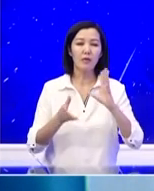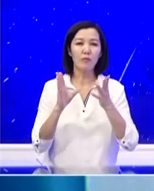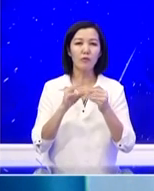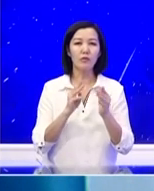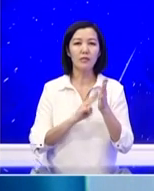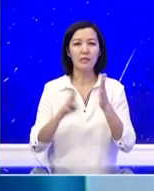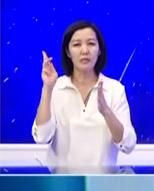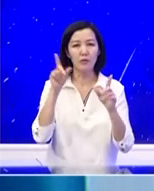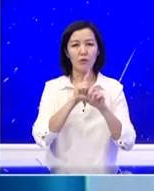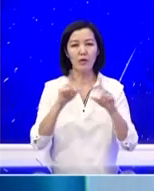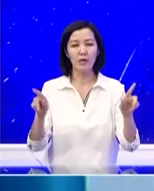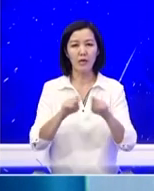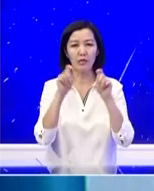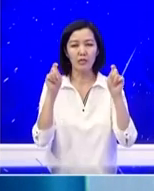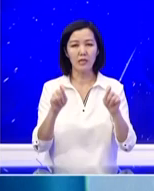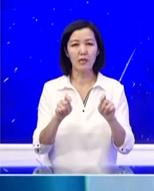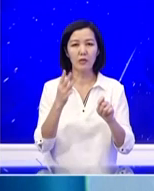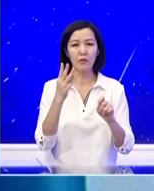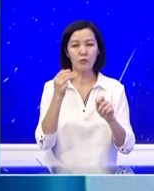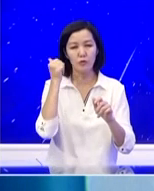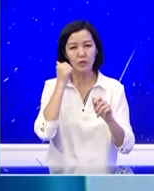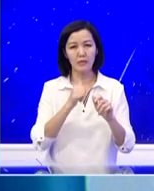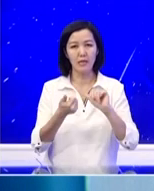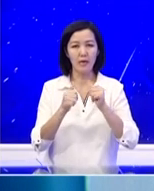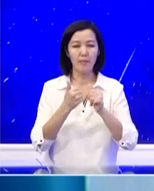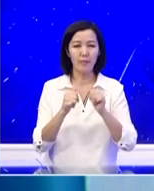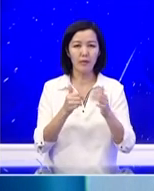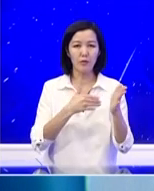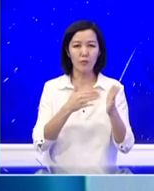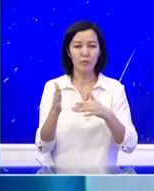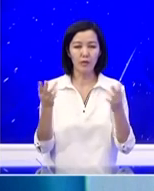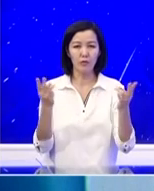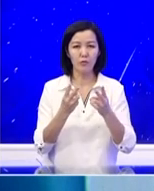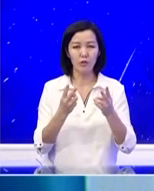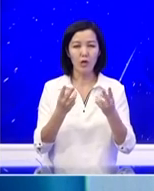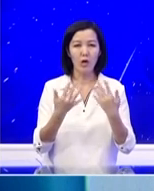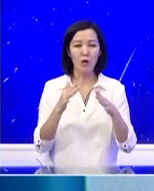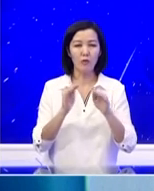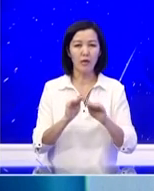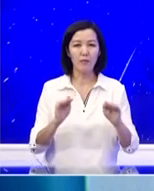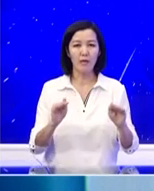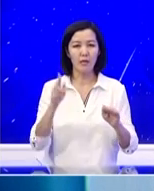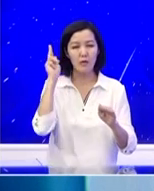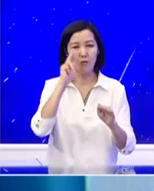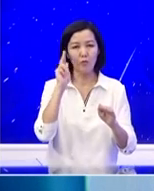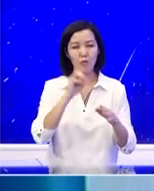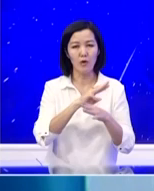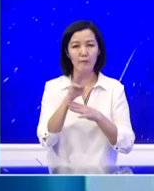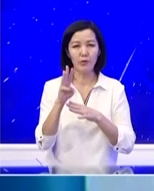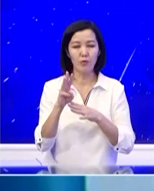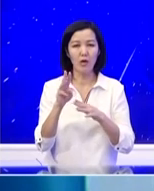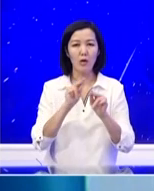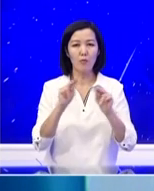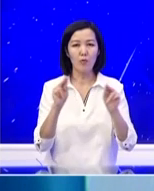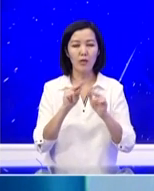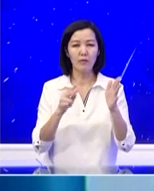өз кезегінде апатты және 3 маусымды мектептер мәселесін шешуге, ауылдағы балалар үшін білім алуға қол жетімділігін қамтуға,